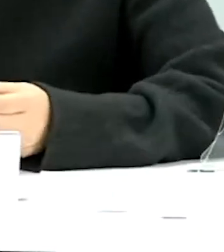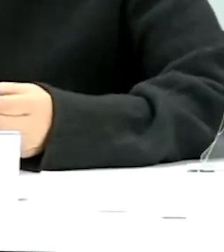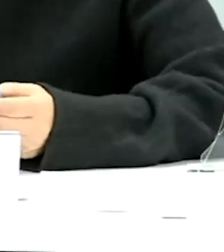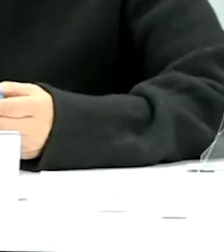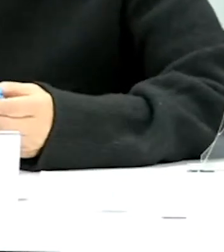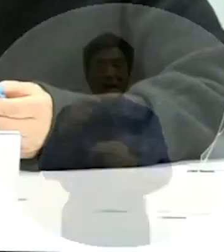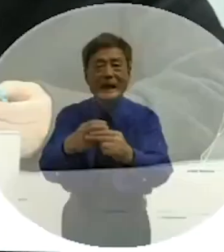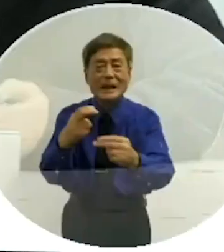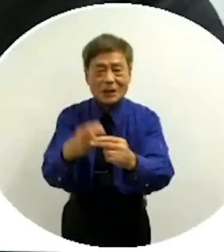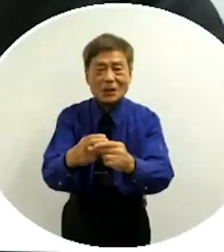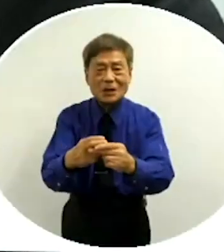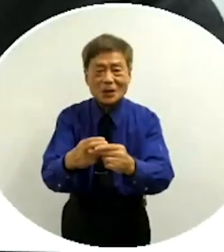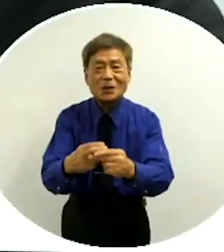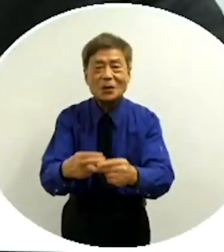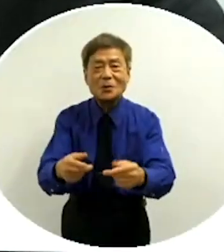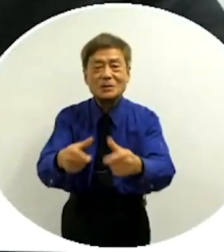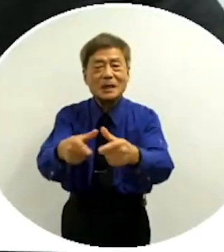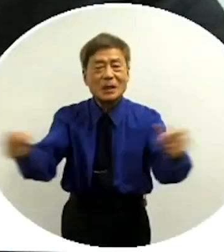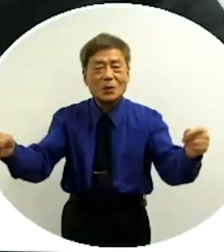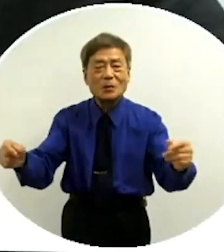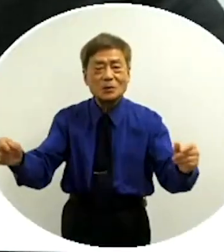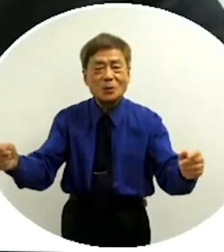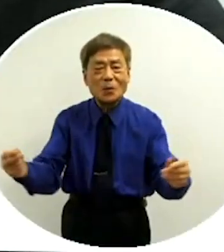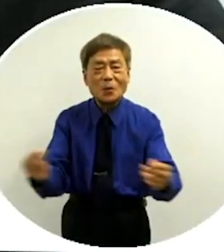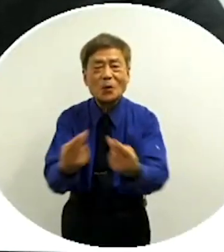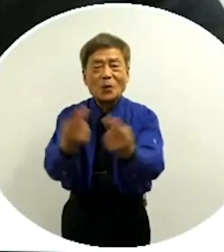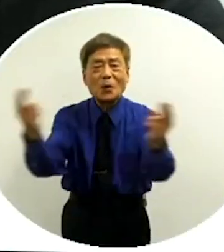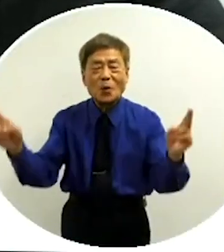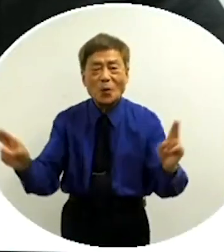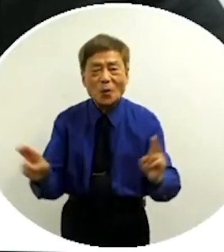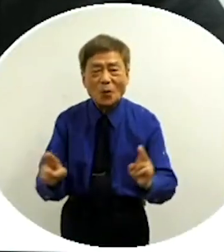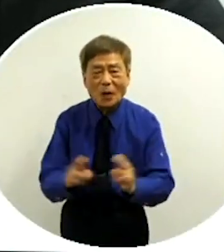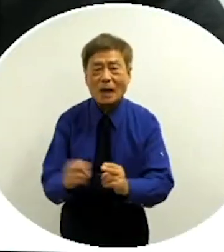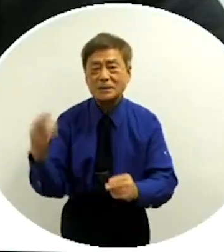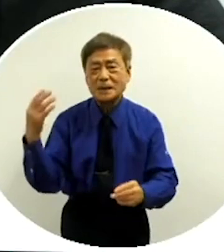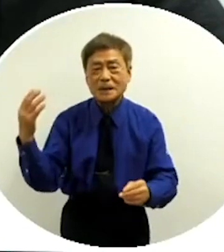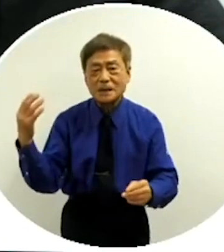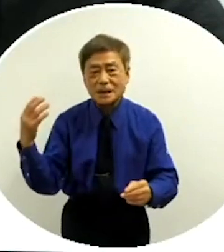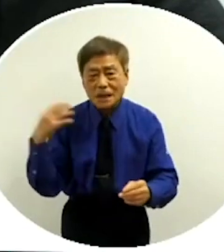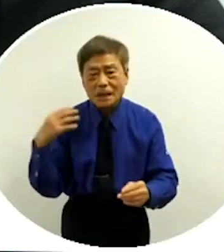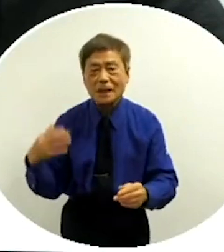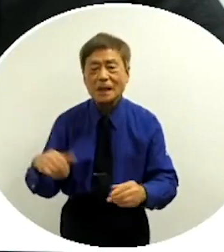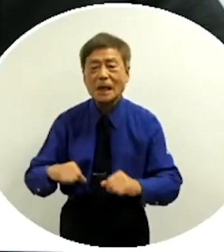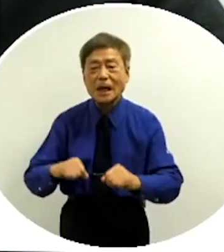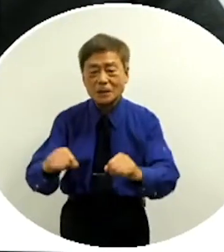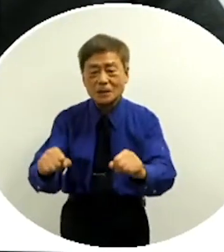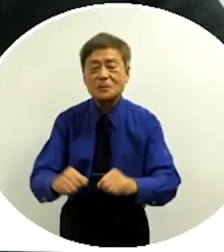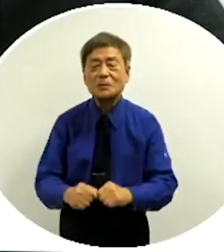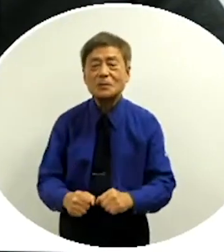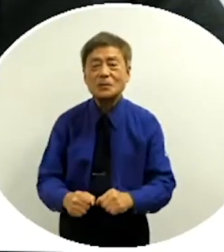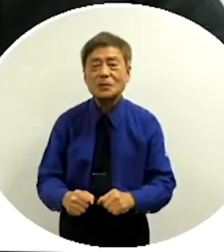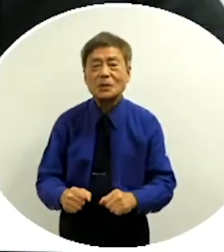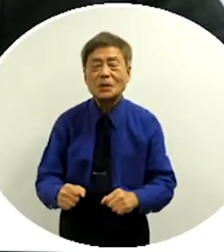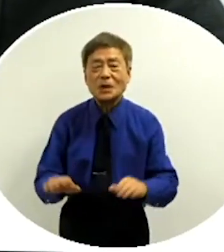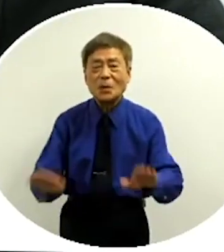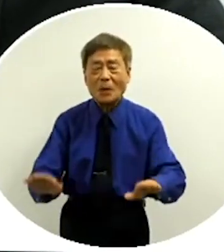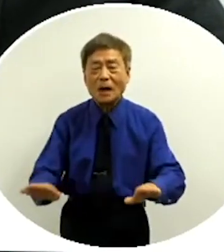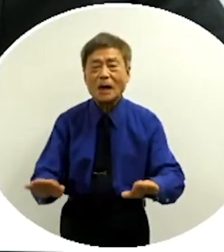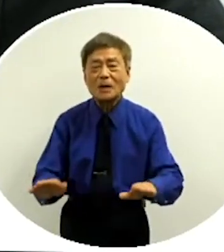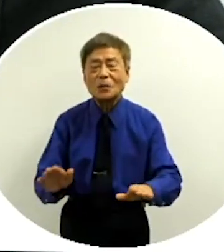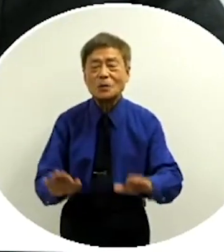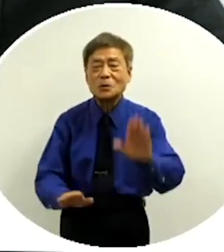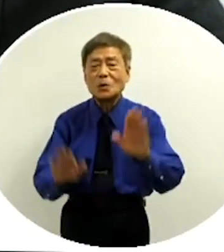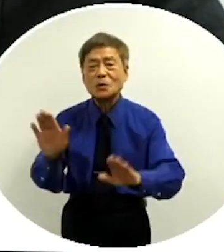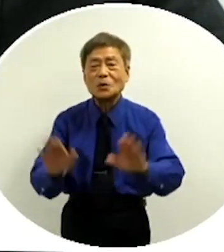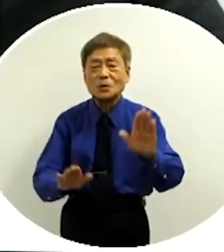それでいいんですけど中にはですね結構登録は全部本部でも散っ通してもらったらいいですよって言うばかりにその